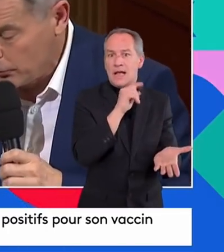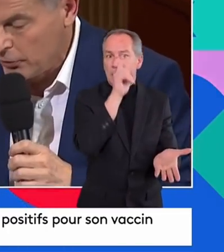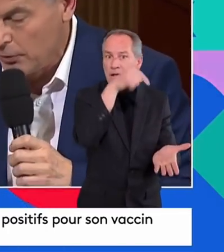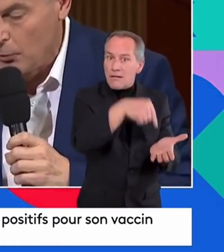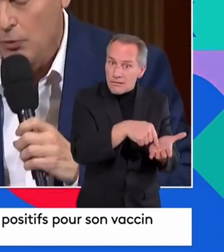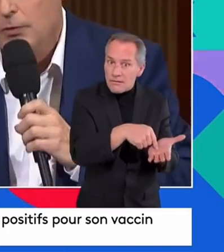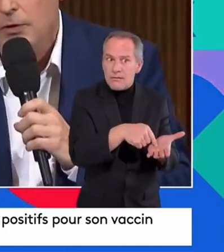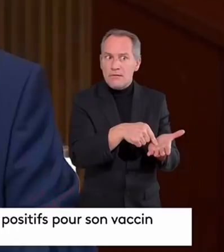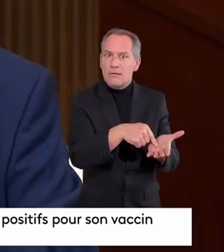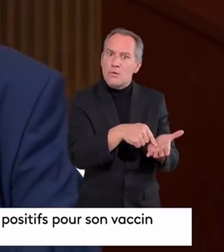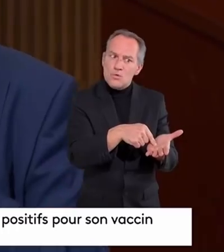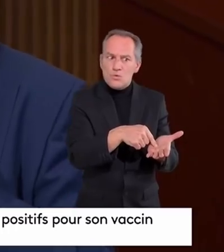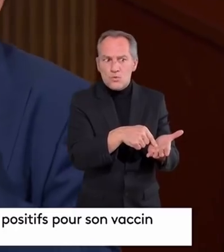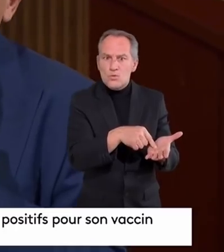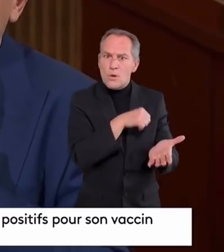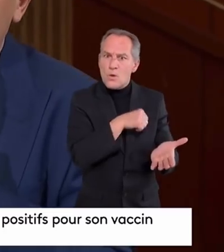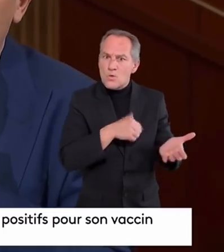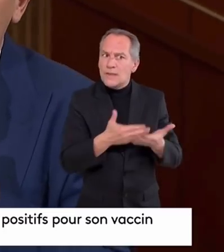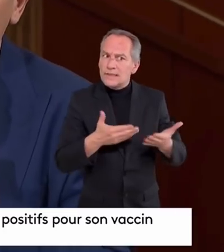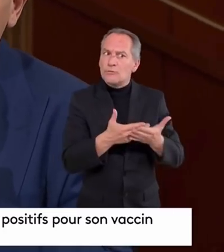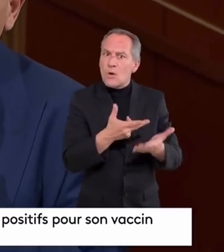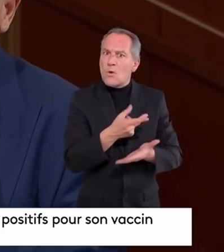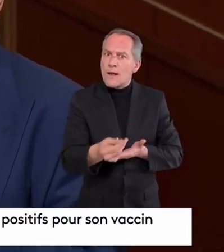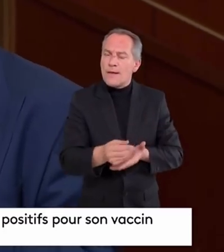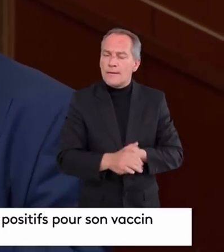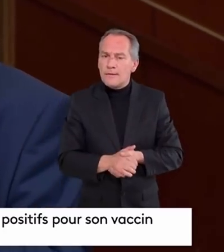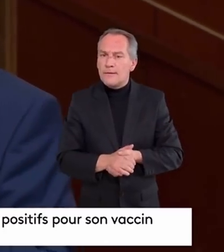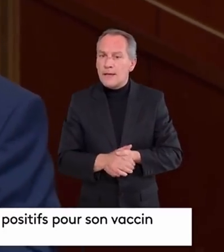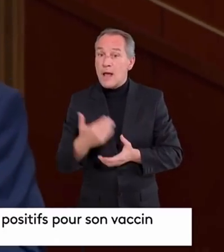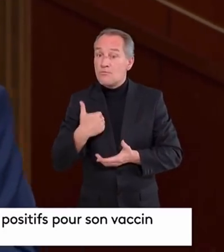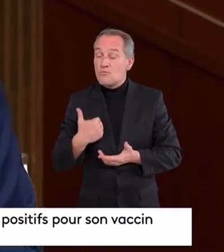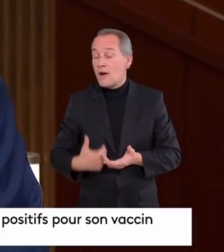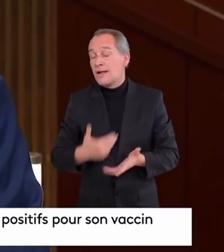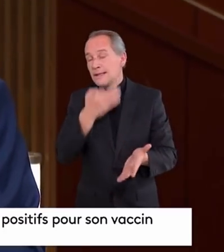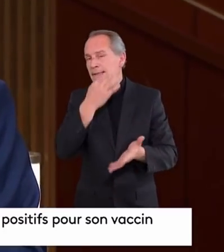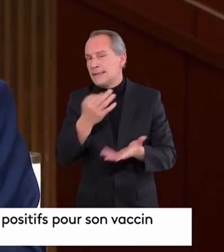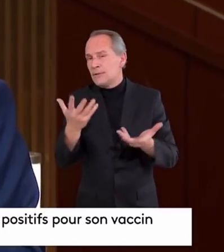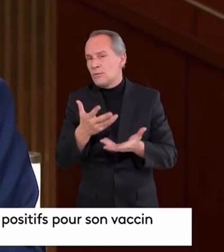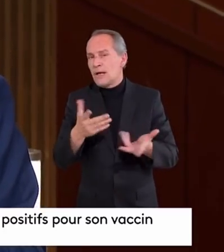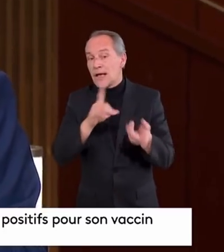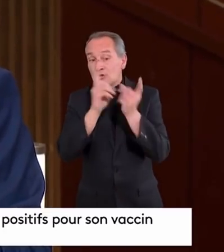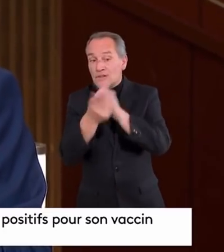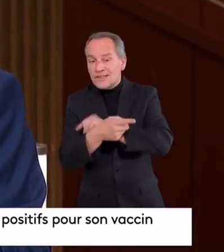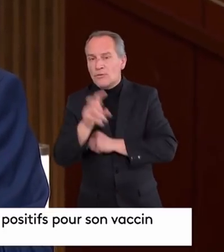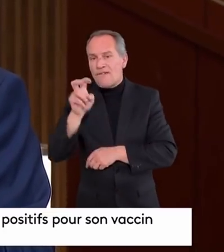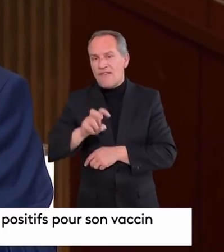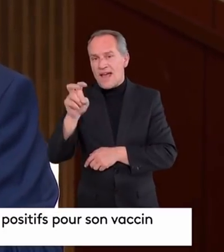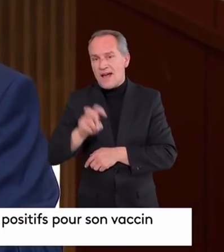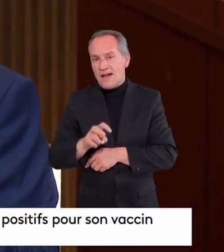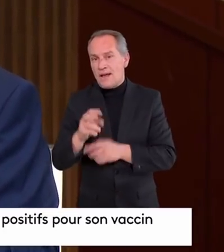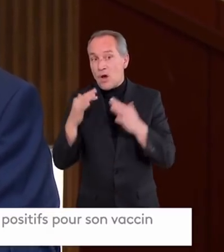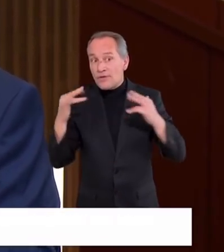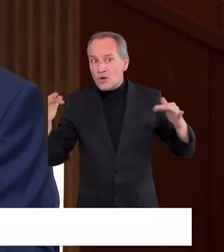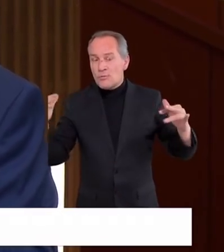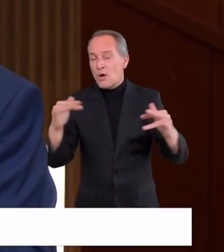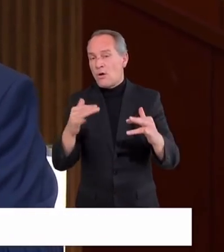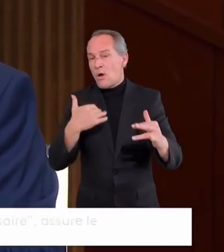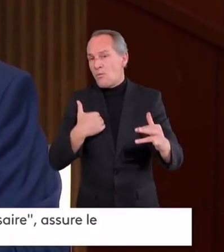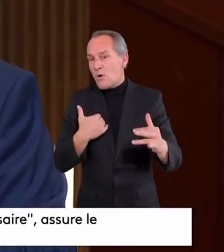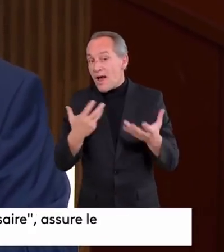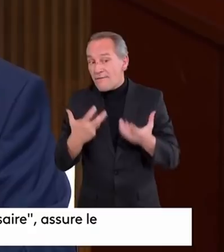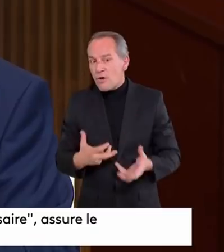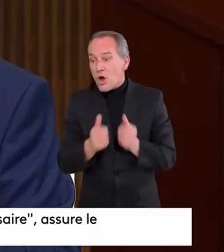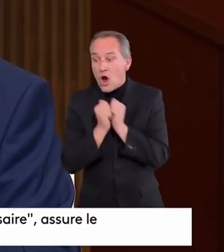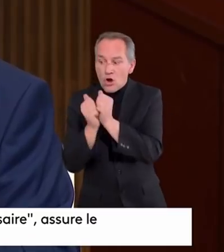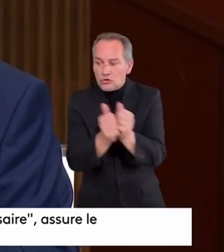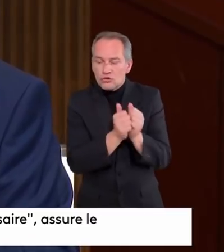donc, bon, je l'ai dit, c'est on doit faire cette transition écologique. Mon souhait, c'est que ça se fasse et qu'on avance tous ensemble.